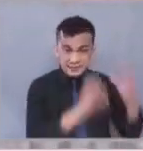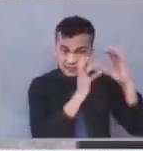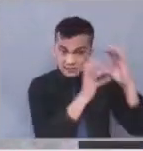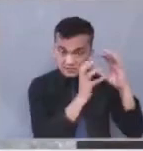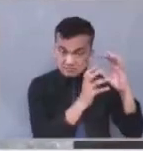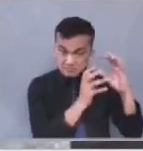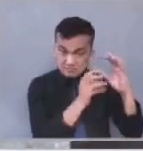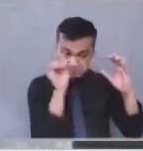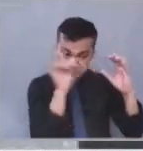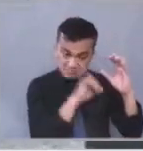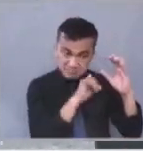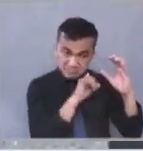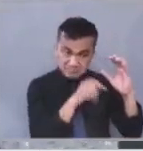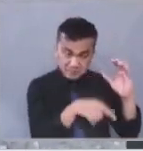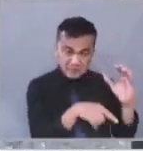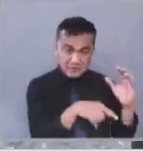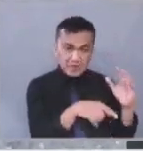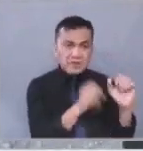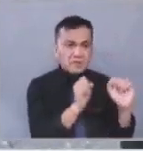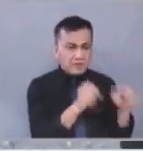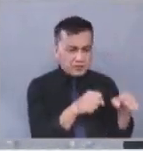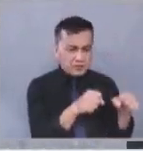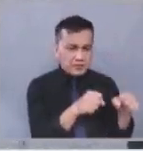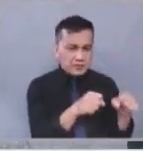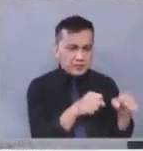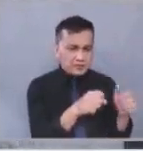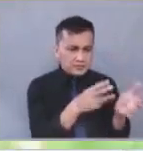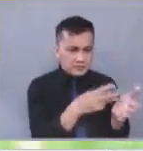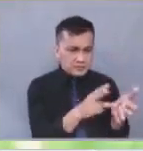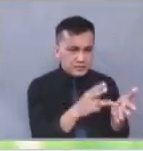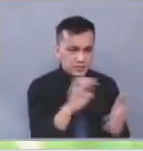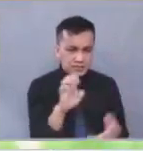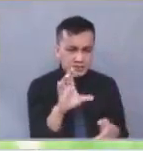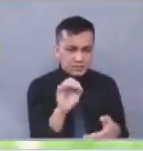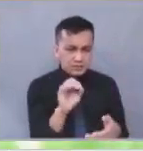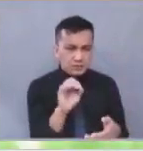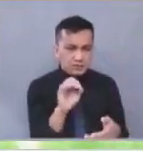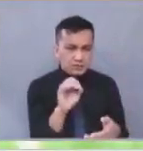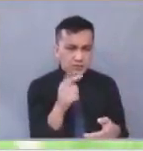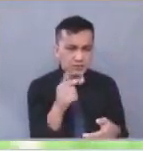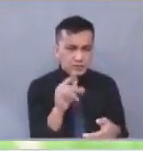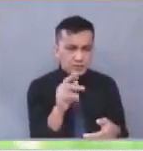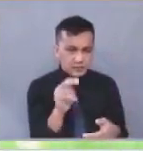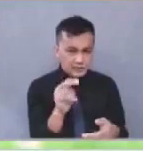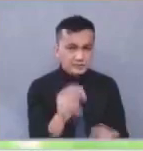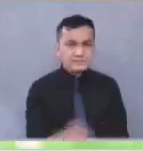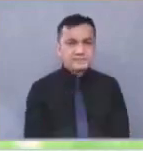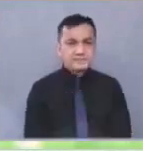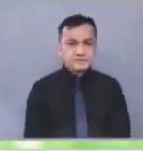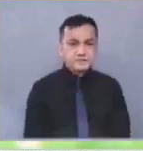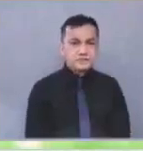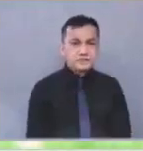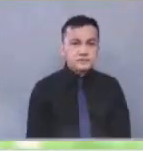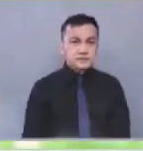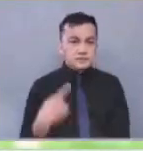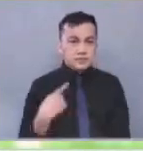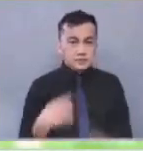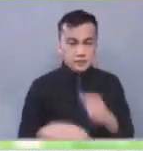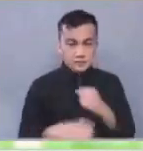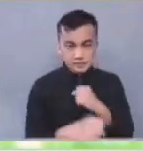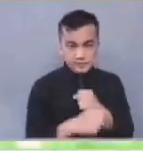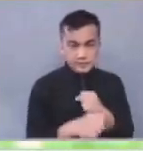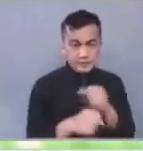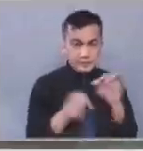na ay maaari ring magamit sa eco-gardening. So, nagkakaroon kami ng advocacy na ito nga yung pagre-recycle ng